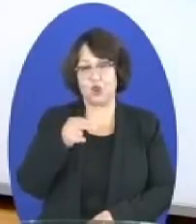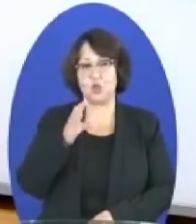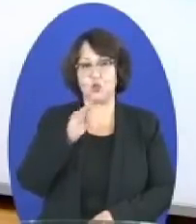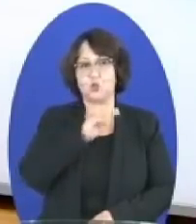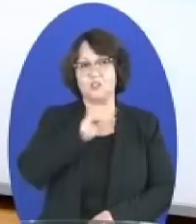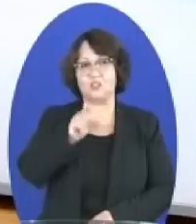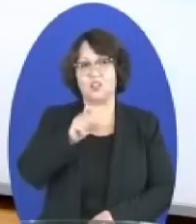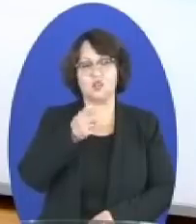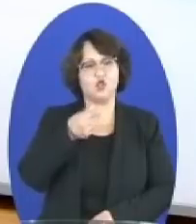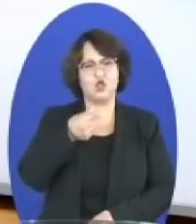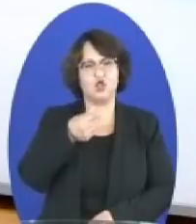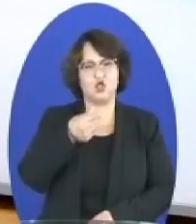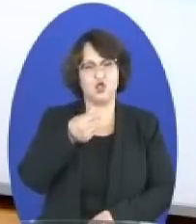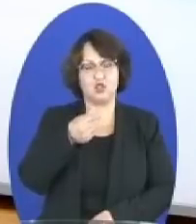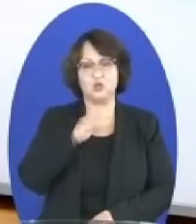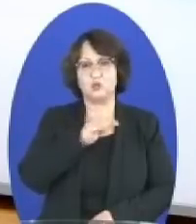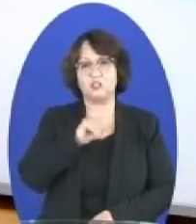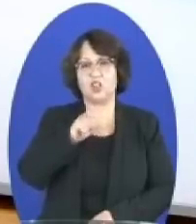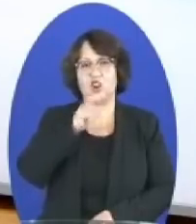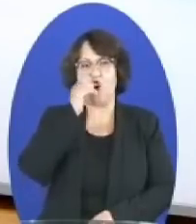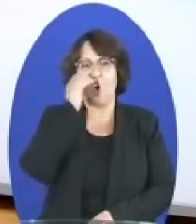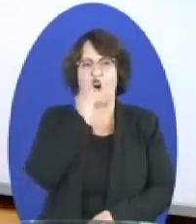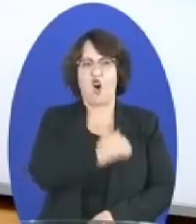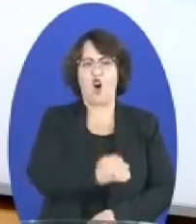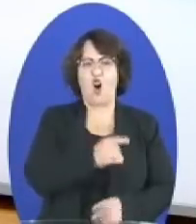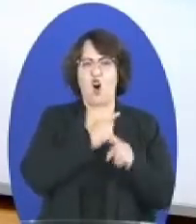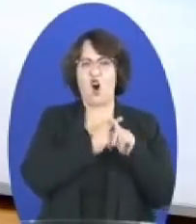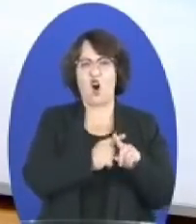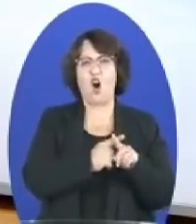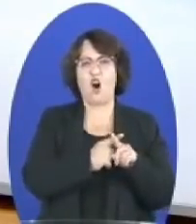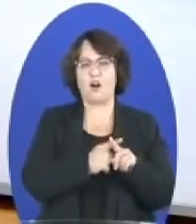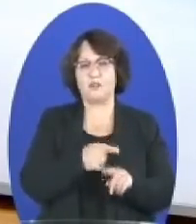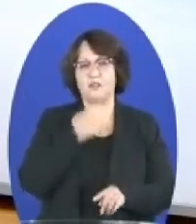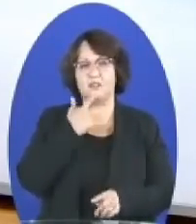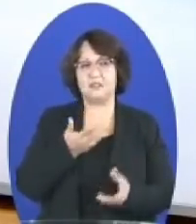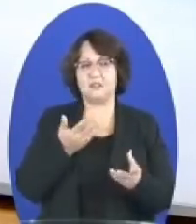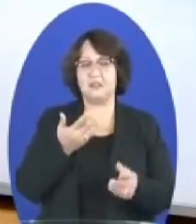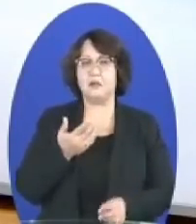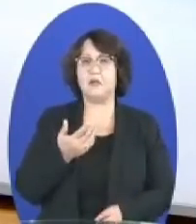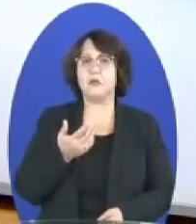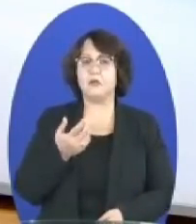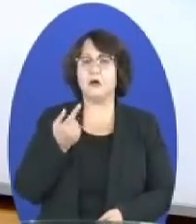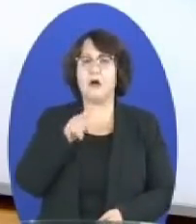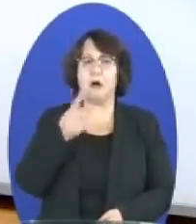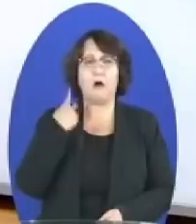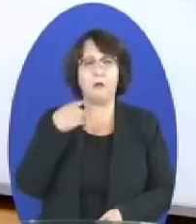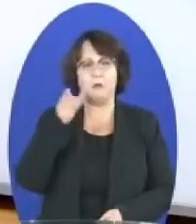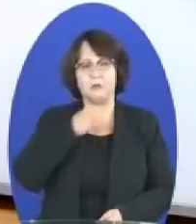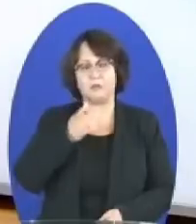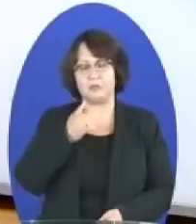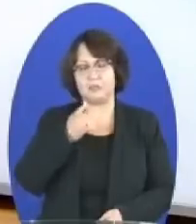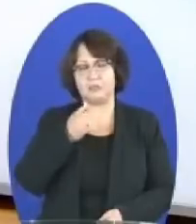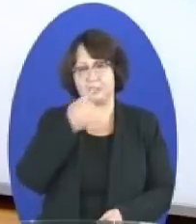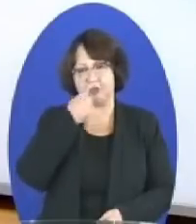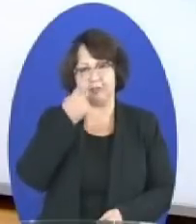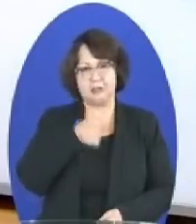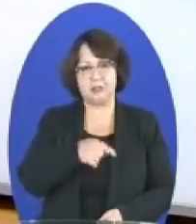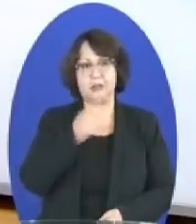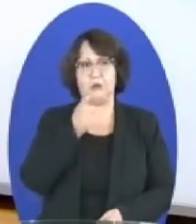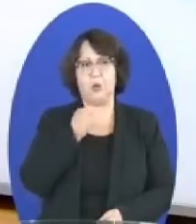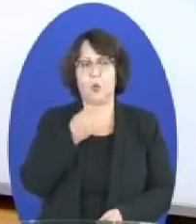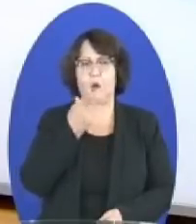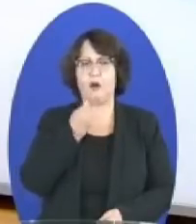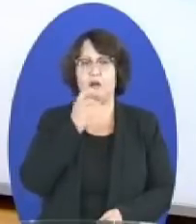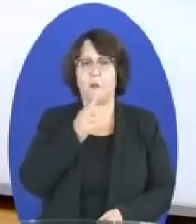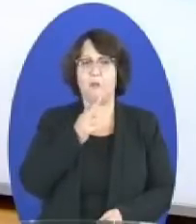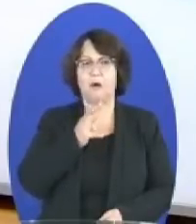байлаа. 5G сүлжээ бол дэлхийн одоо томоохон цөөхөн улс оронд нэвтрсэн юм сүлжээ шүү дээ. Чухам яагаад Их Британи улс энэ хятадын Huawei компани 5G сүлжээг хориглосон